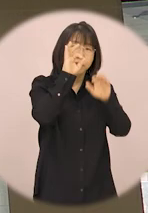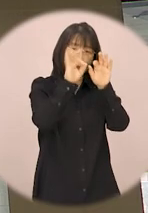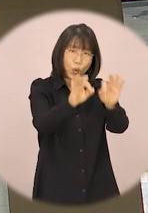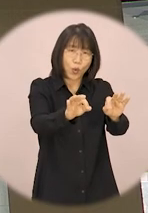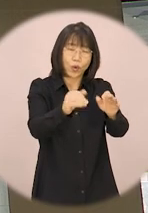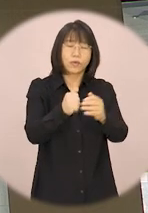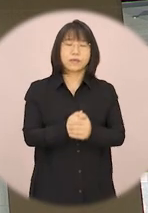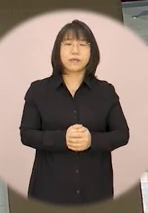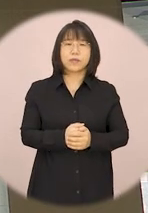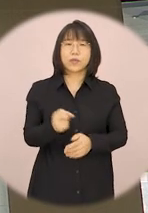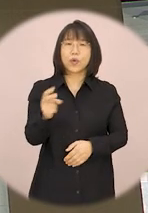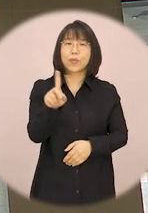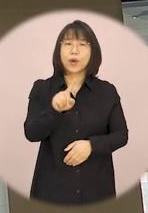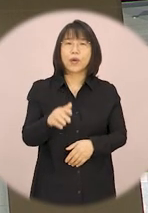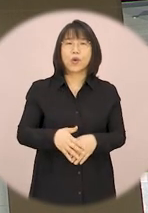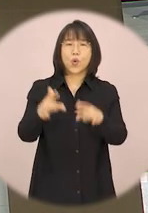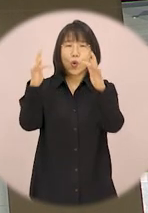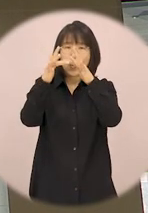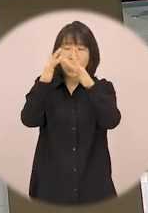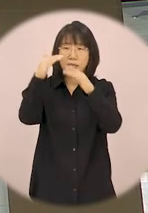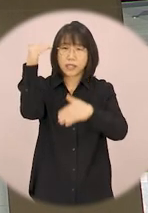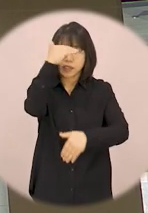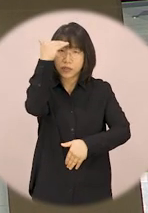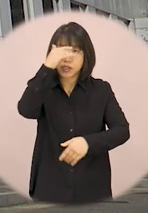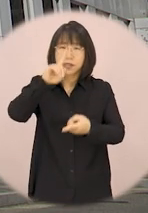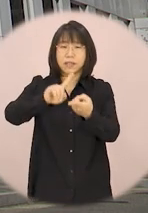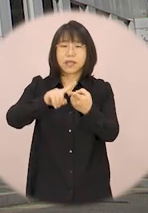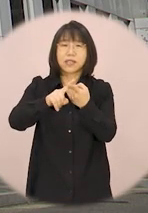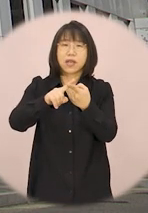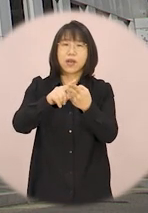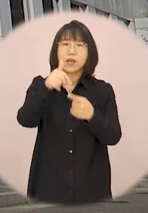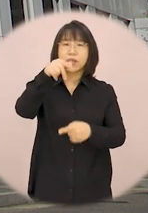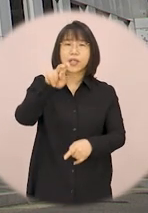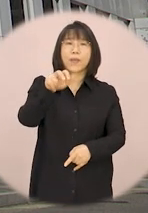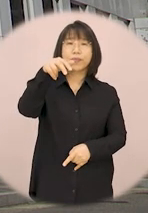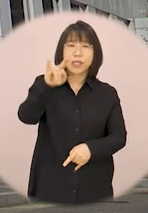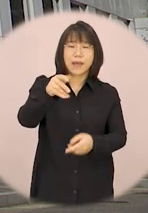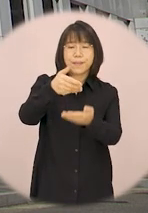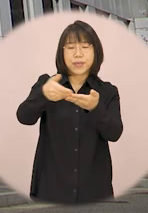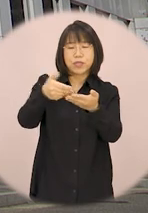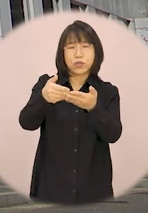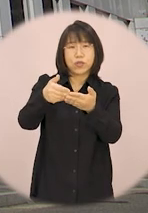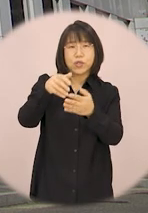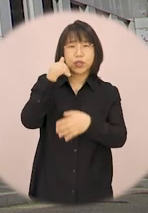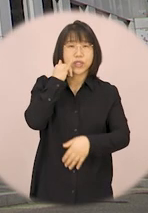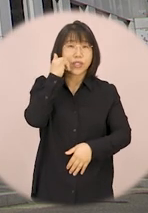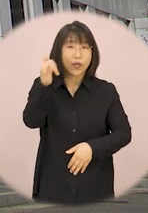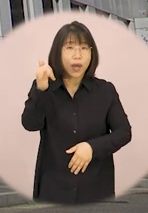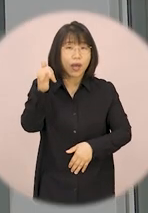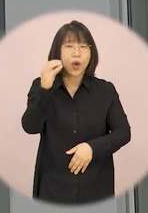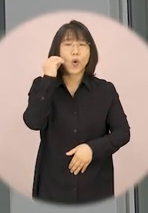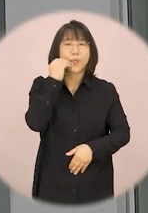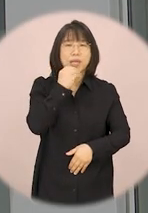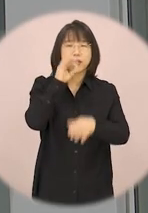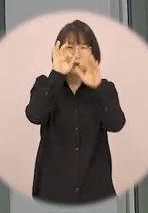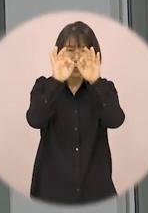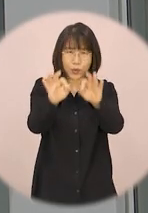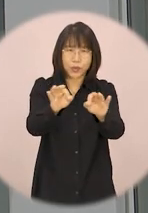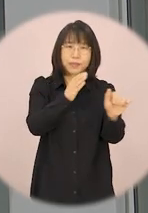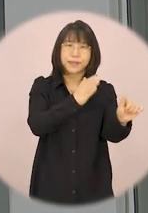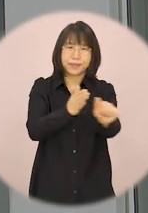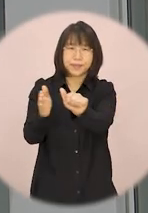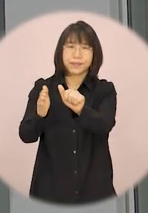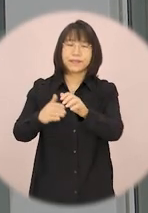홈페이지를 참고하면 되고 온라인 전시 투어 에 대한 자세한 내용은 겸재 정선 미술관으로 전화하거나 홈페이지를